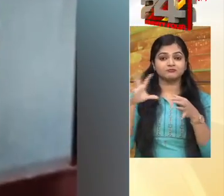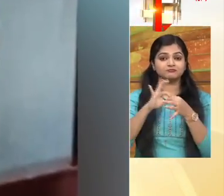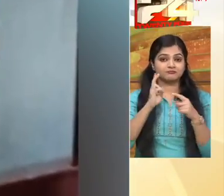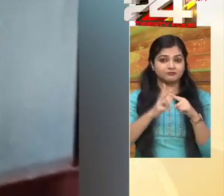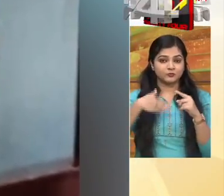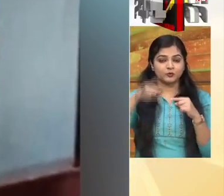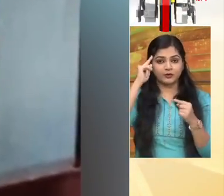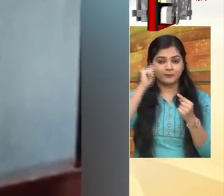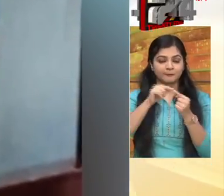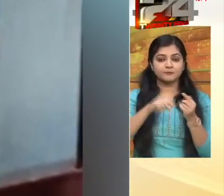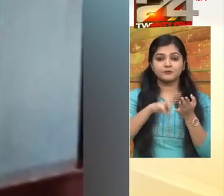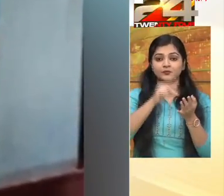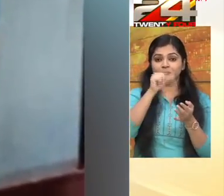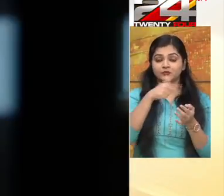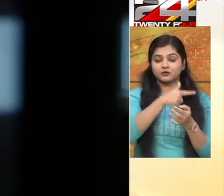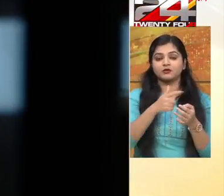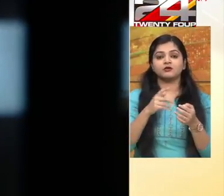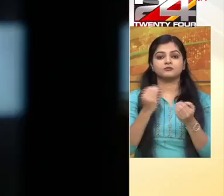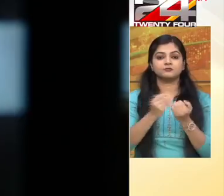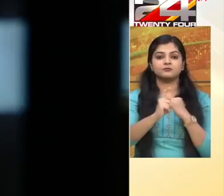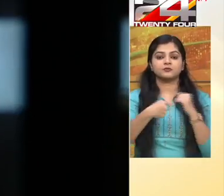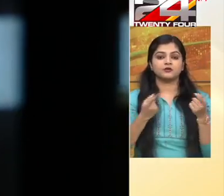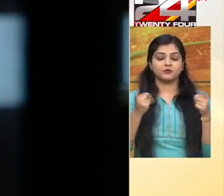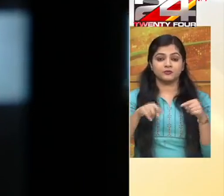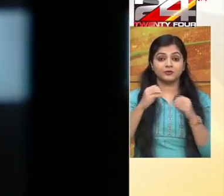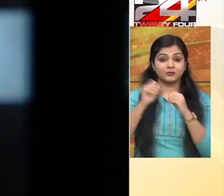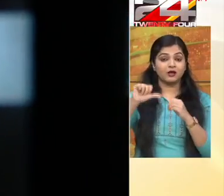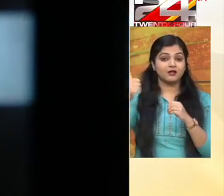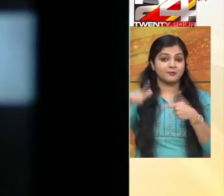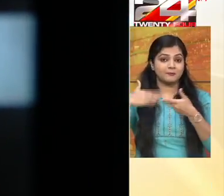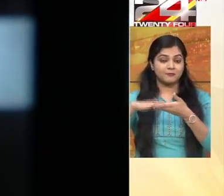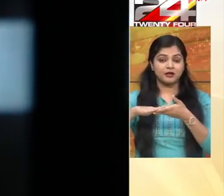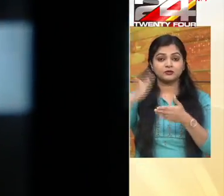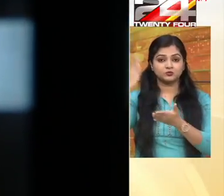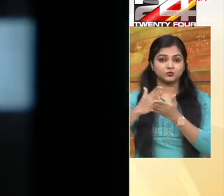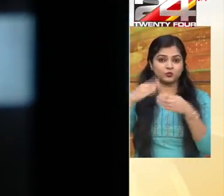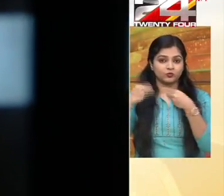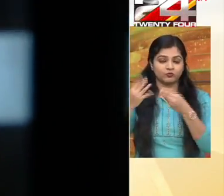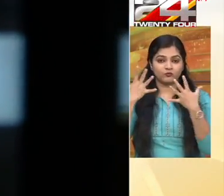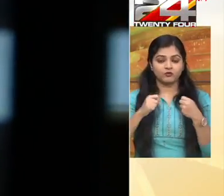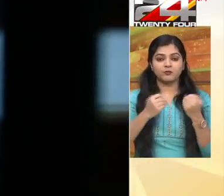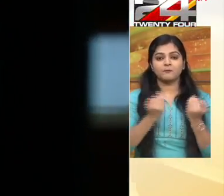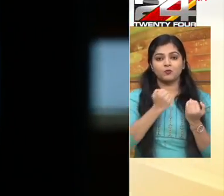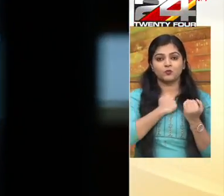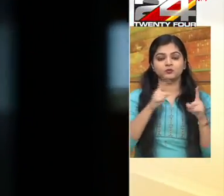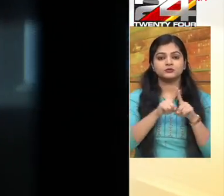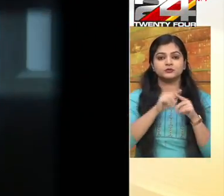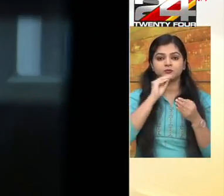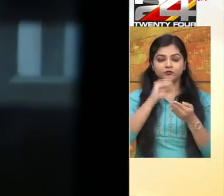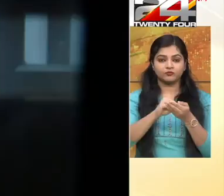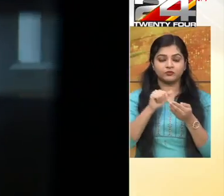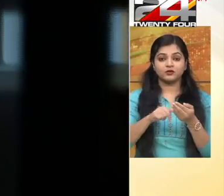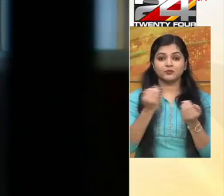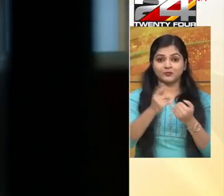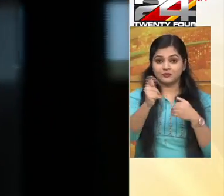മോഷ്ടിക്കാൻ ശ്രമിച്ചത്. ഇയാൾ മറ്റൊരു വിവാഹം കഴിക്കുന്നത് തടയുകയായിരുന്നു നീതുവിന്റെ ലക്ഷ്യം. കുട്ടിയെ തട്ടിയെടുത്തതിന് ശേഷം നീതു കാമുകനെ വീഡിയോ